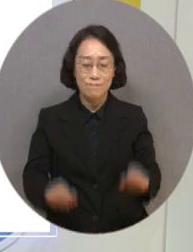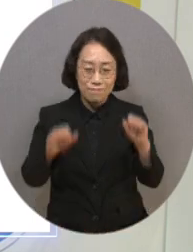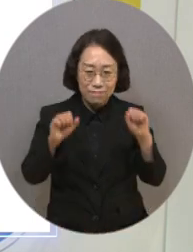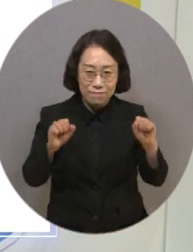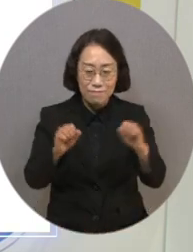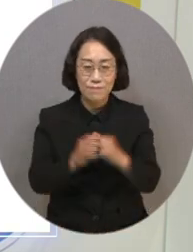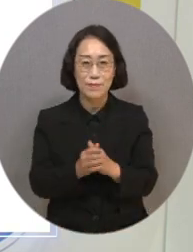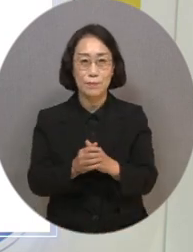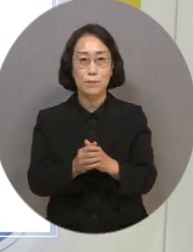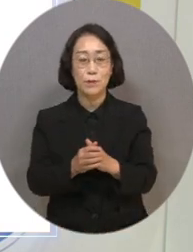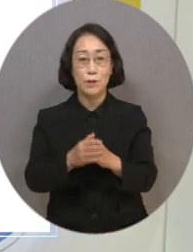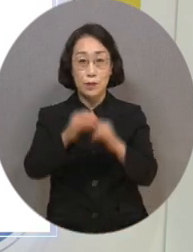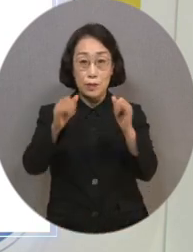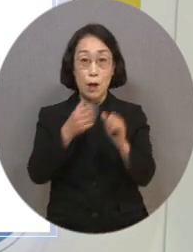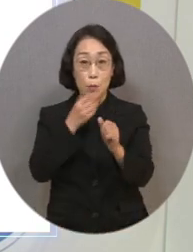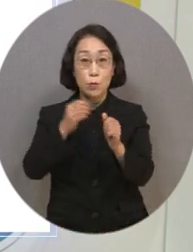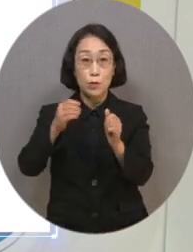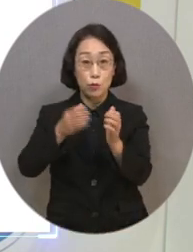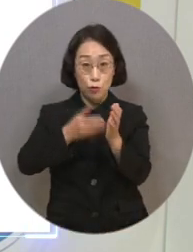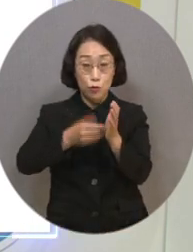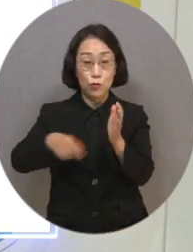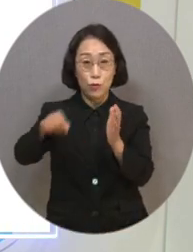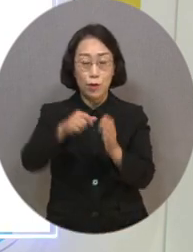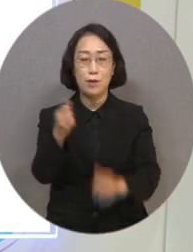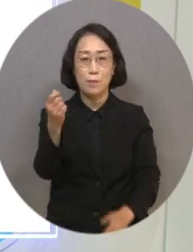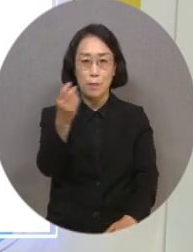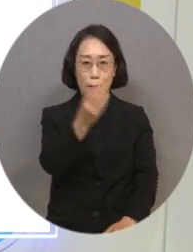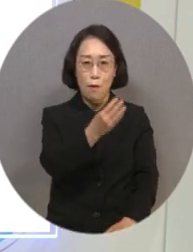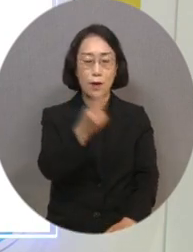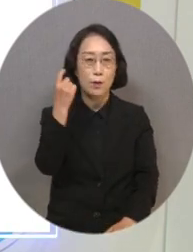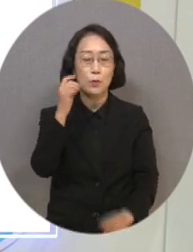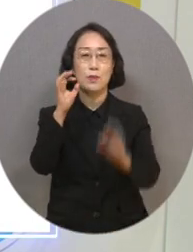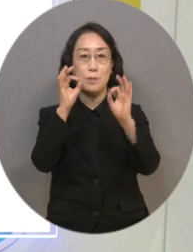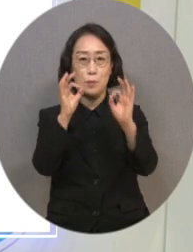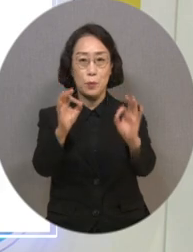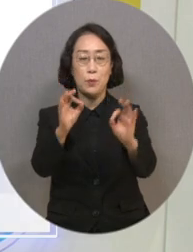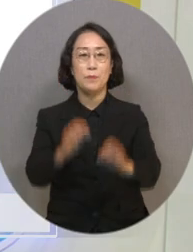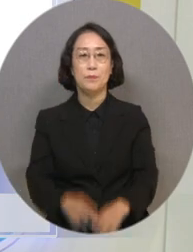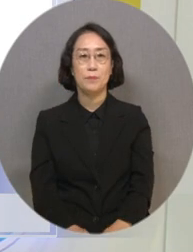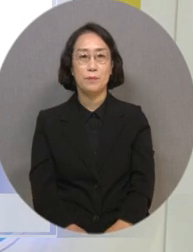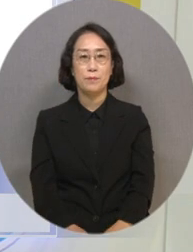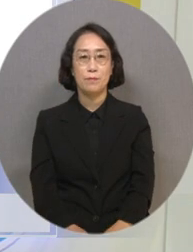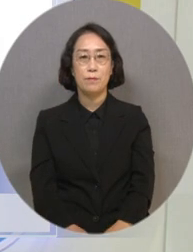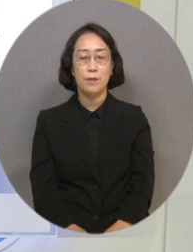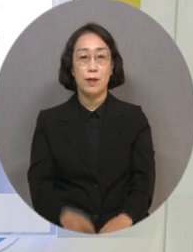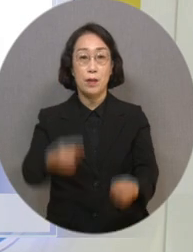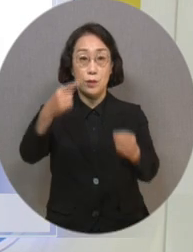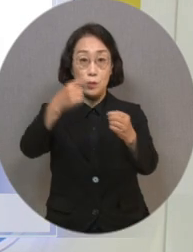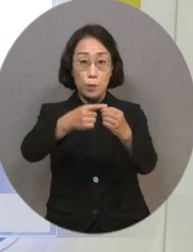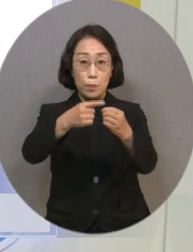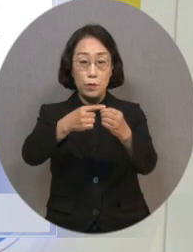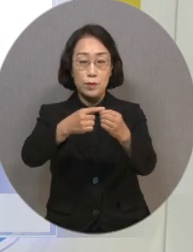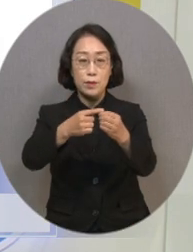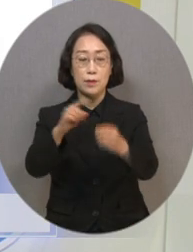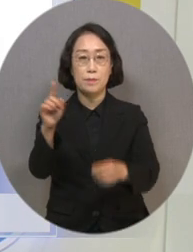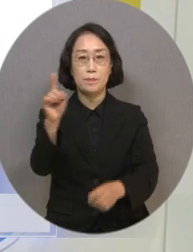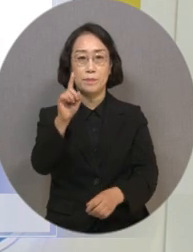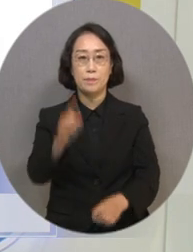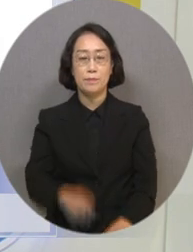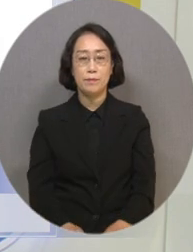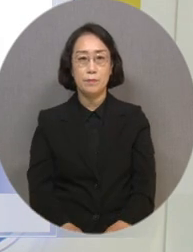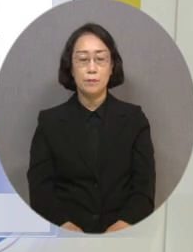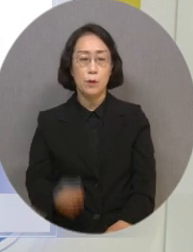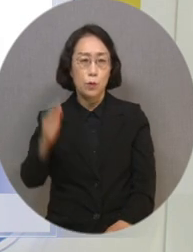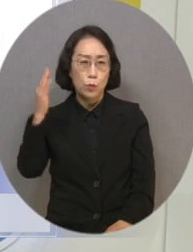안녕하세요 지금부터 웰페어 뉴스와 함께 사회복지의 이슈를 만나봅니다 오늘 첫 번째 소식입니다